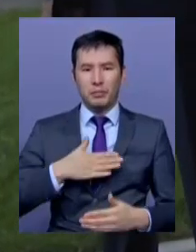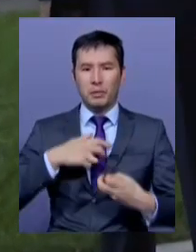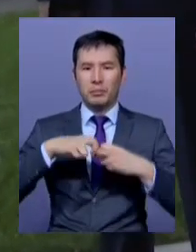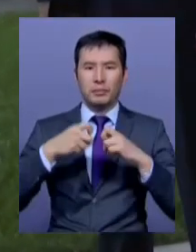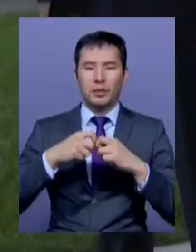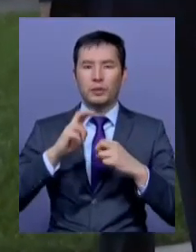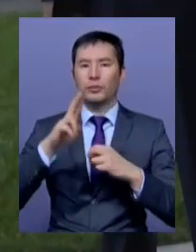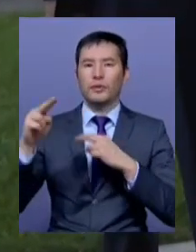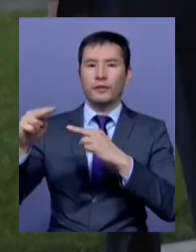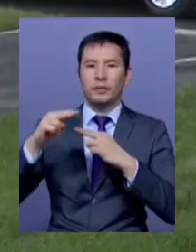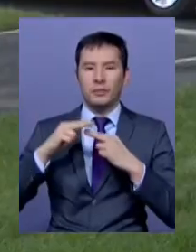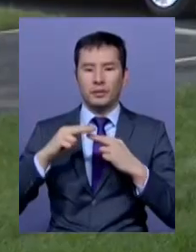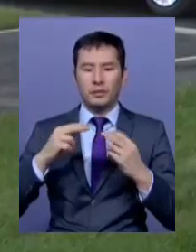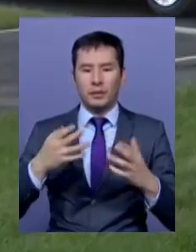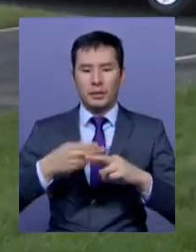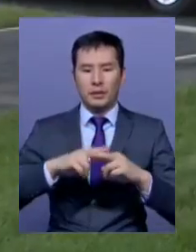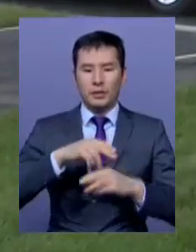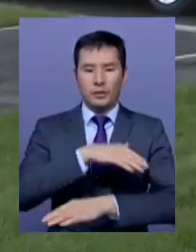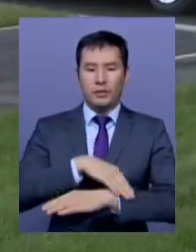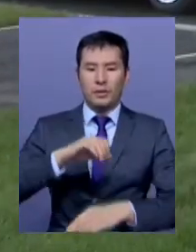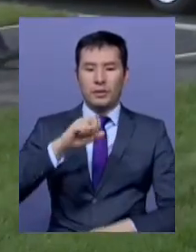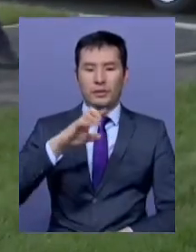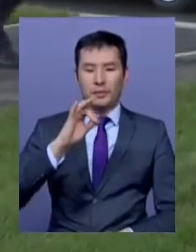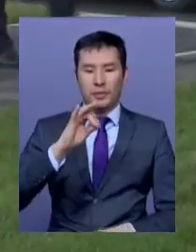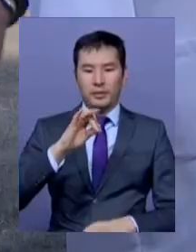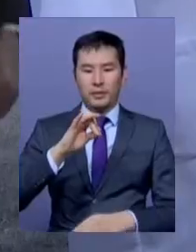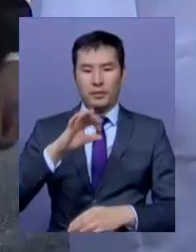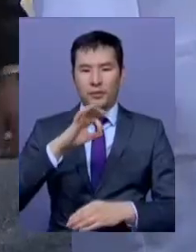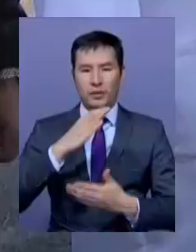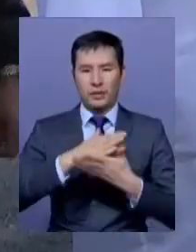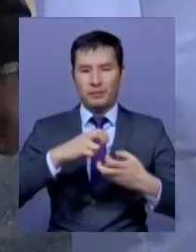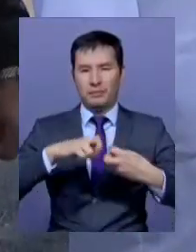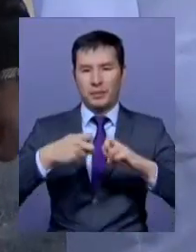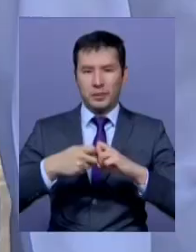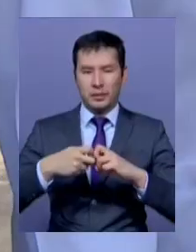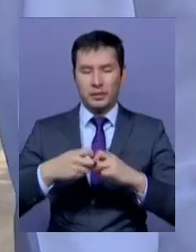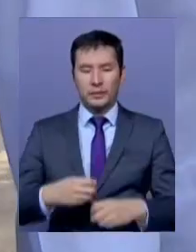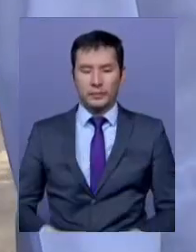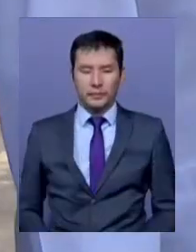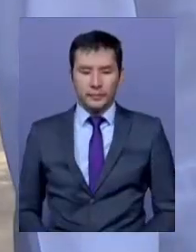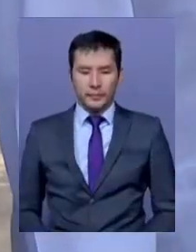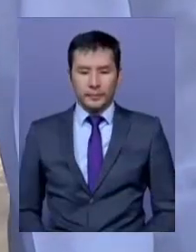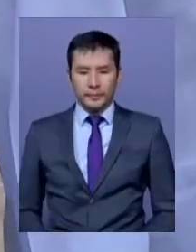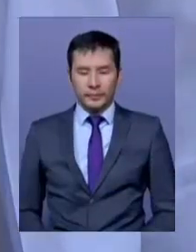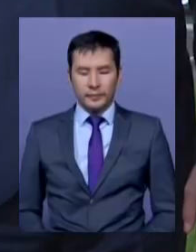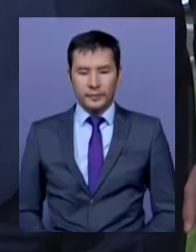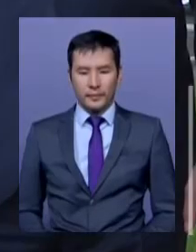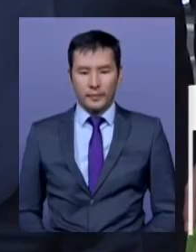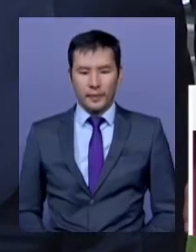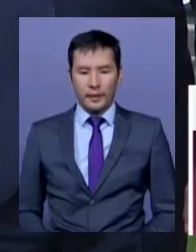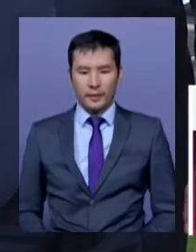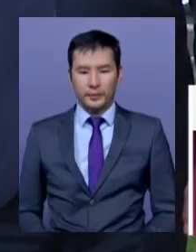білдірді. Президент коронавирустың жаңа толқыны келер болса, дайын болуымыз керектігін атап айтты. Коронавирус деген өте